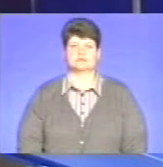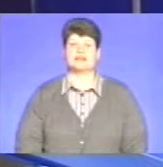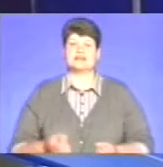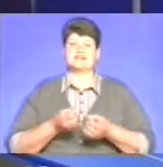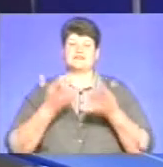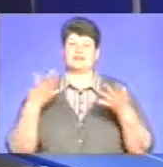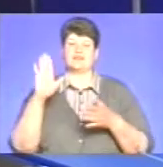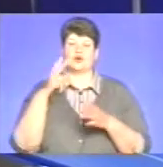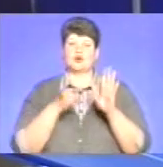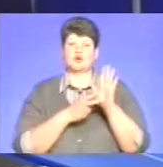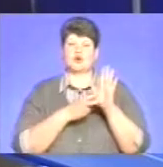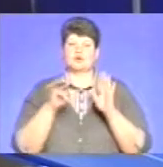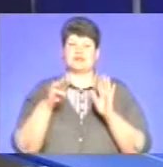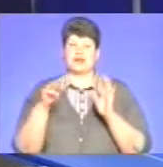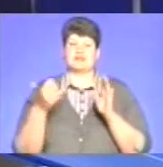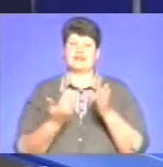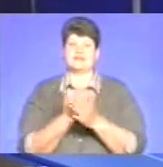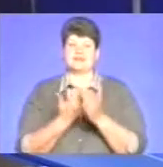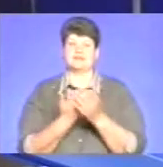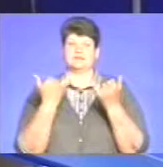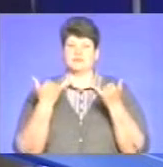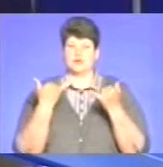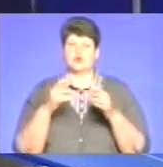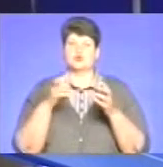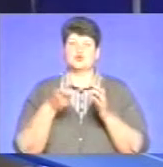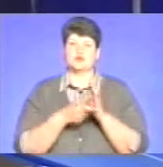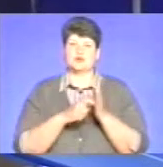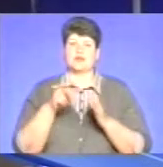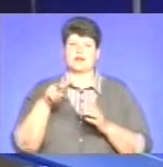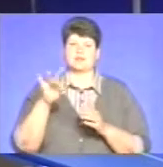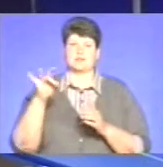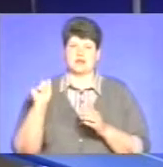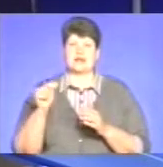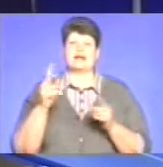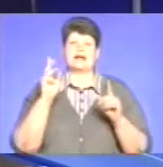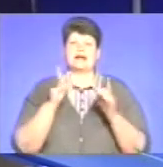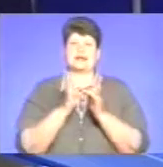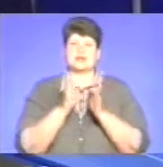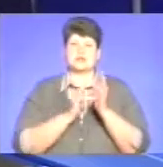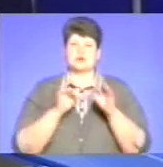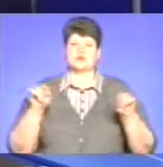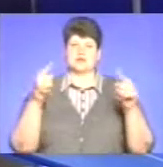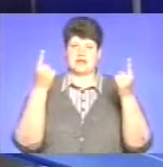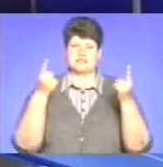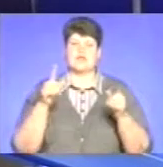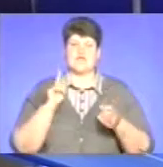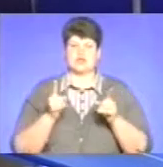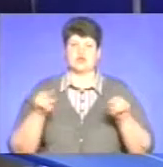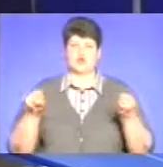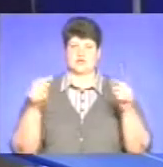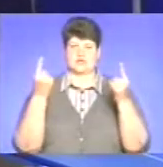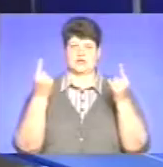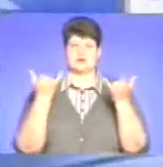світлий вівторок, 7 травня, вісті на часі у студії Лариси Романів. Христос воскрес, воістину воскрес. Сьогодні у випуску коротко про таке.